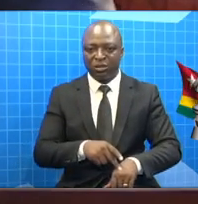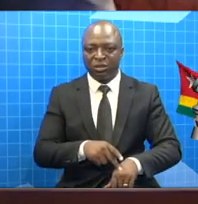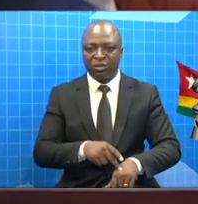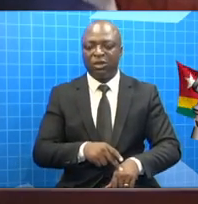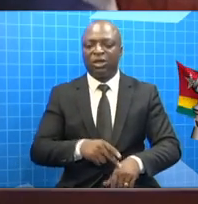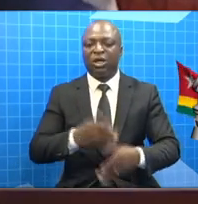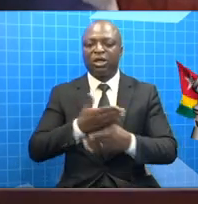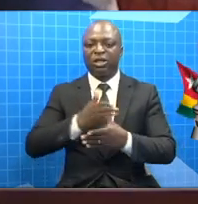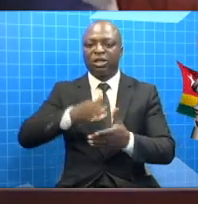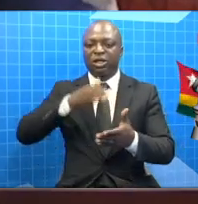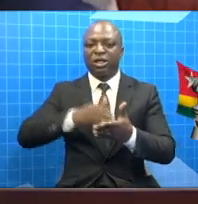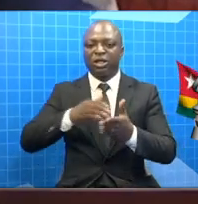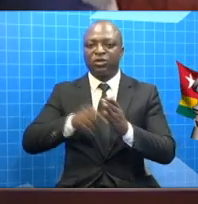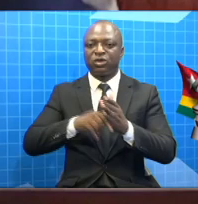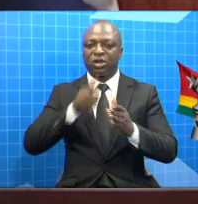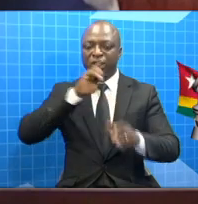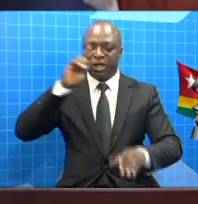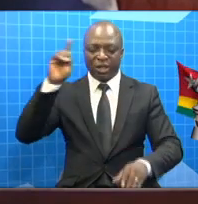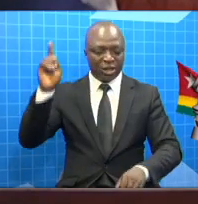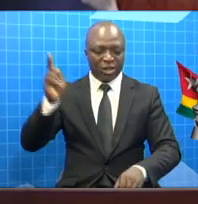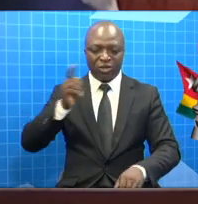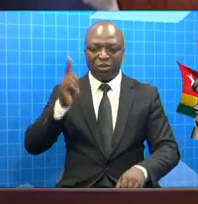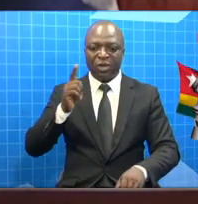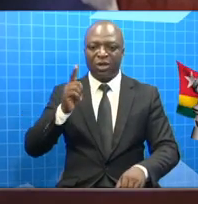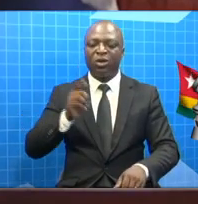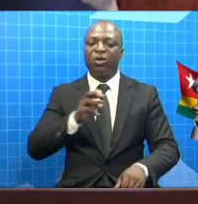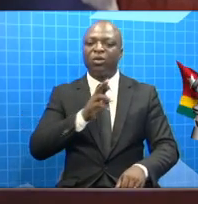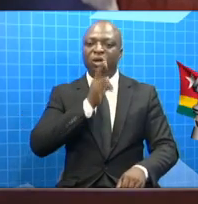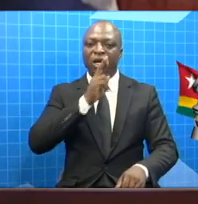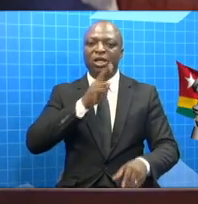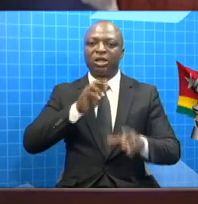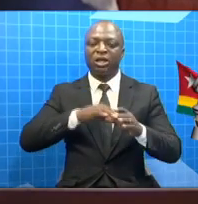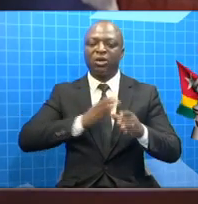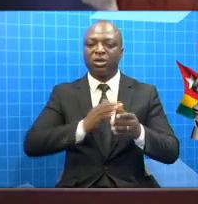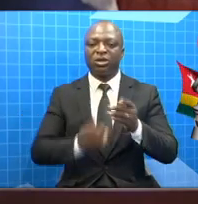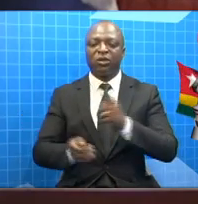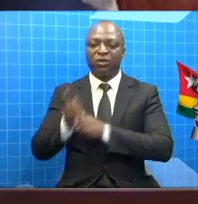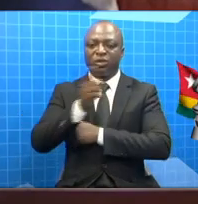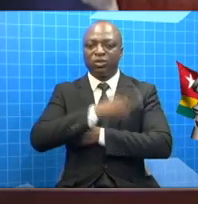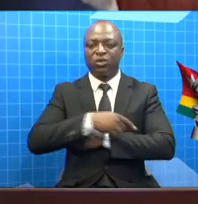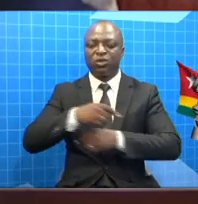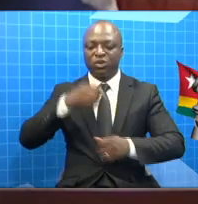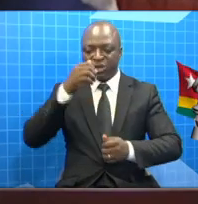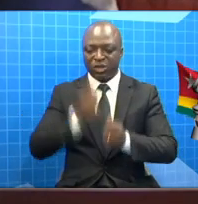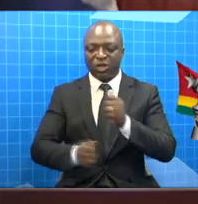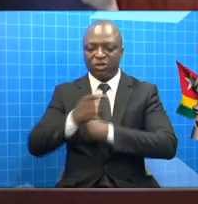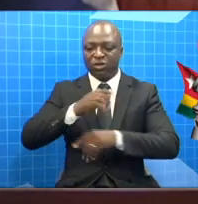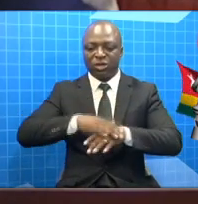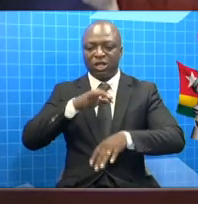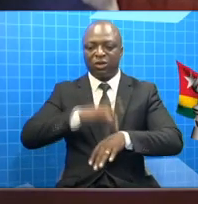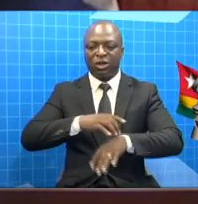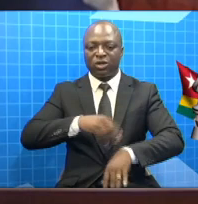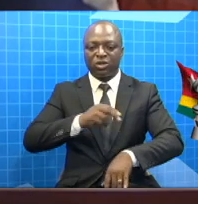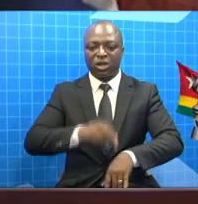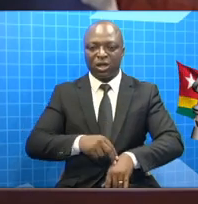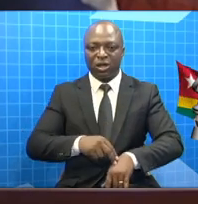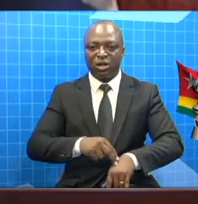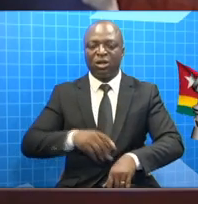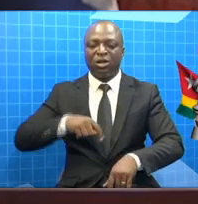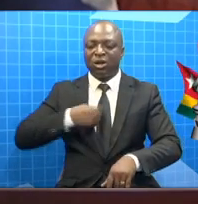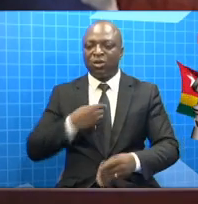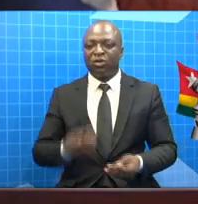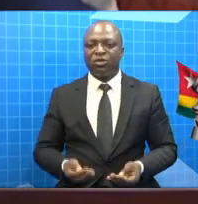La décentralisation, qui est désormais une réalité de notre quotidien sur toute l'étendue du territoire, nous